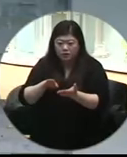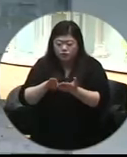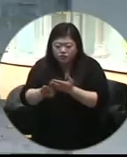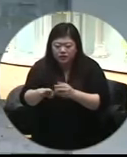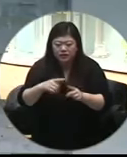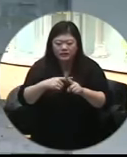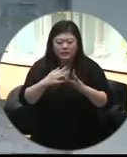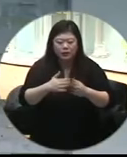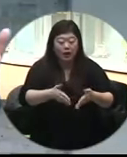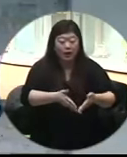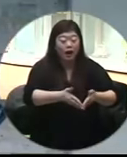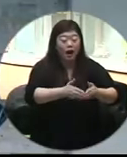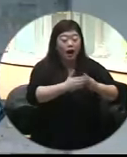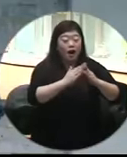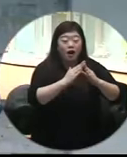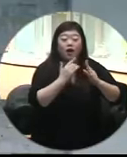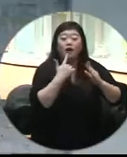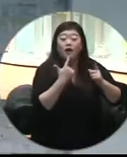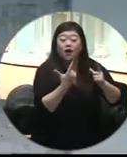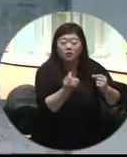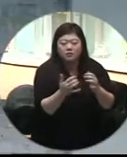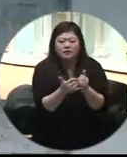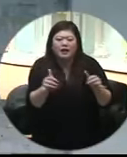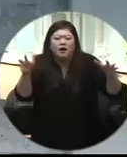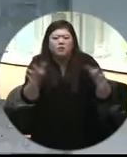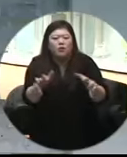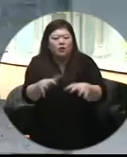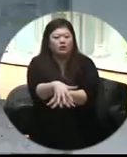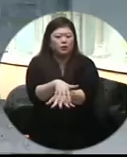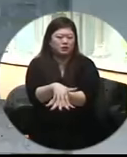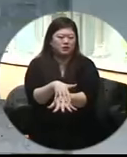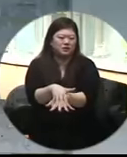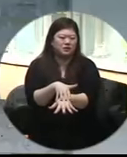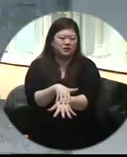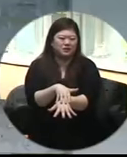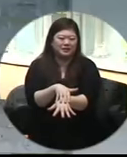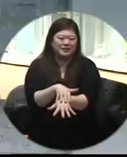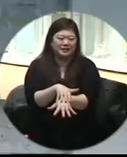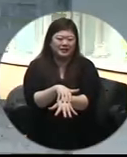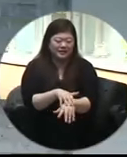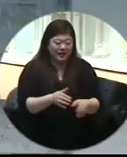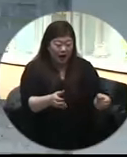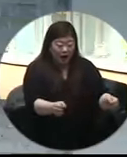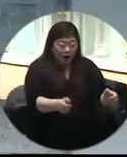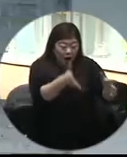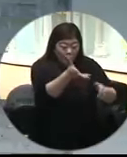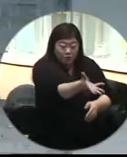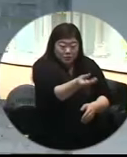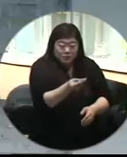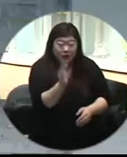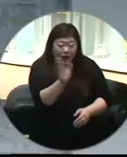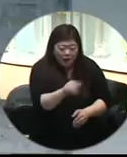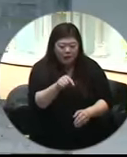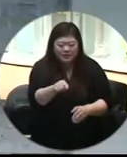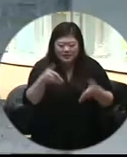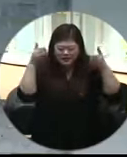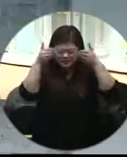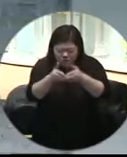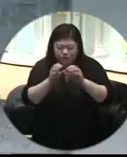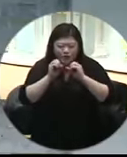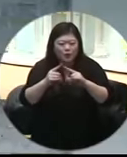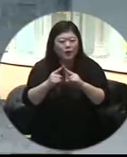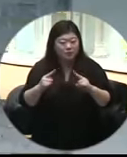당을 설립했던 것처럼 다 아시잖아요, 여러분. 지교회 당을 설립했던 것처럼 그 지역에 전도 집중 캠프를 하고